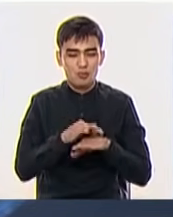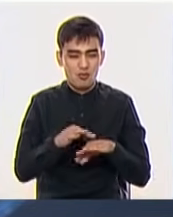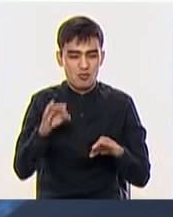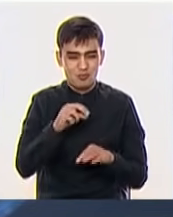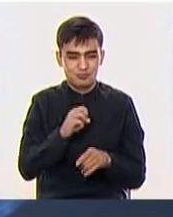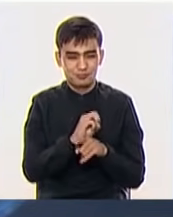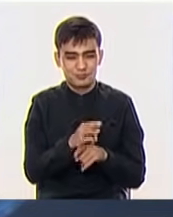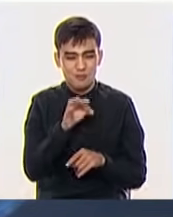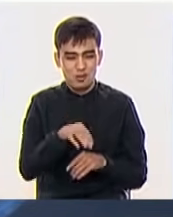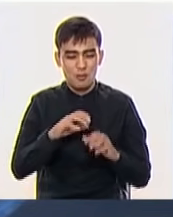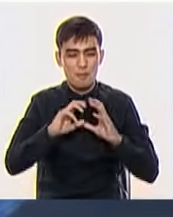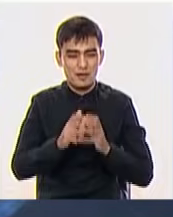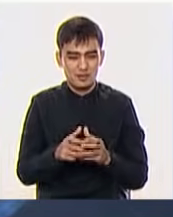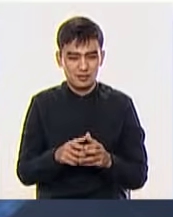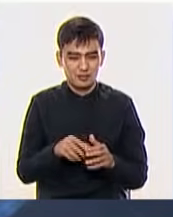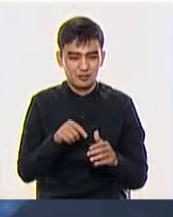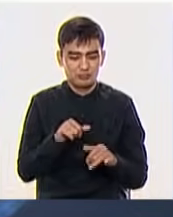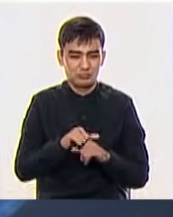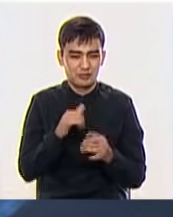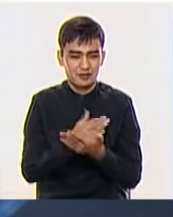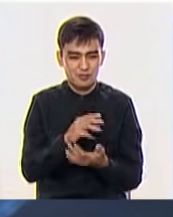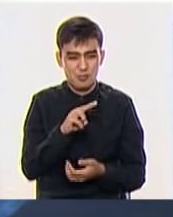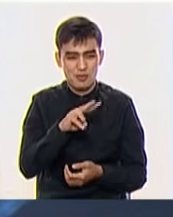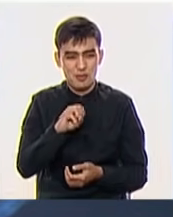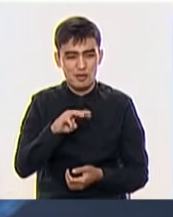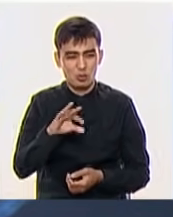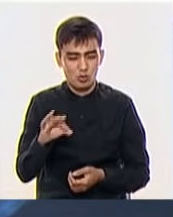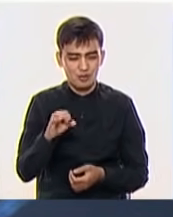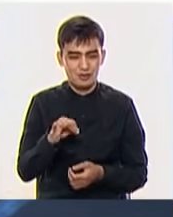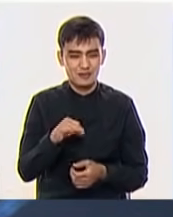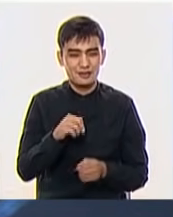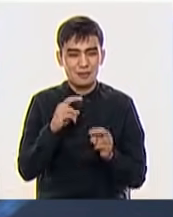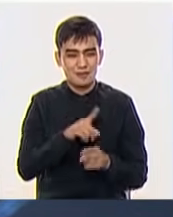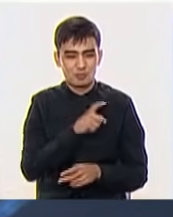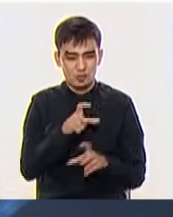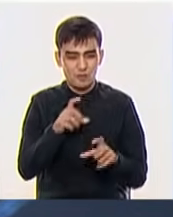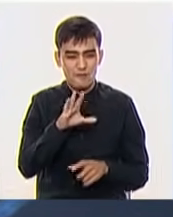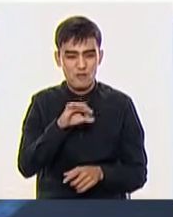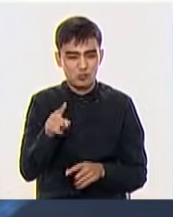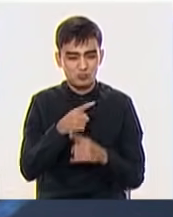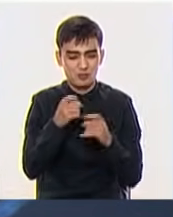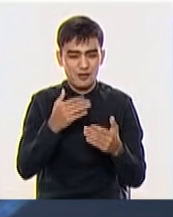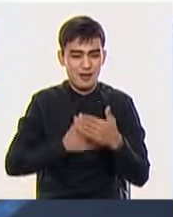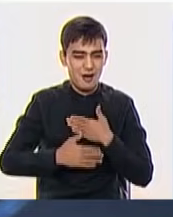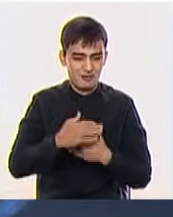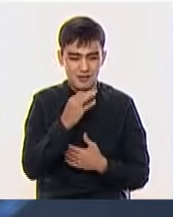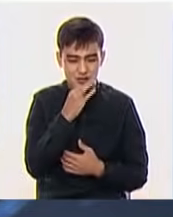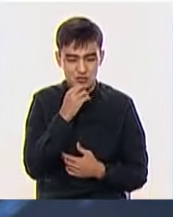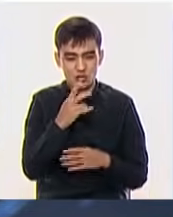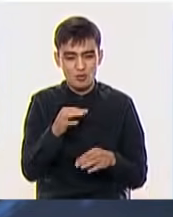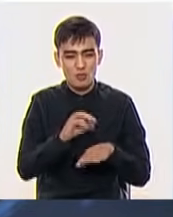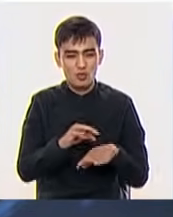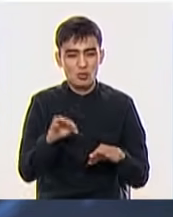Заболеваемость COVID в мире вышла на плато. Об этом сообщили специалисты ВОЗ. Но радоваться пока рано.